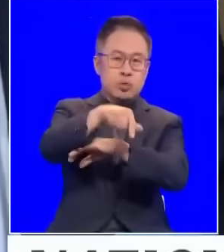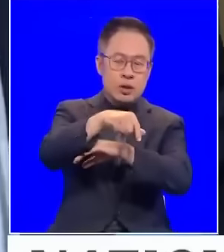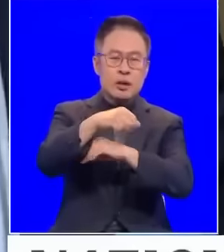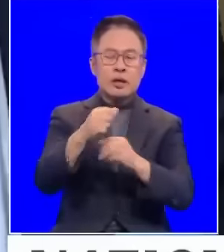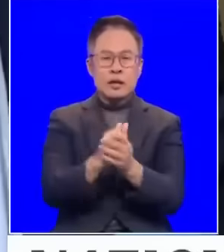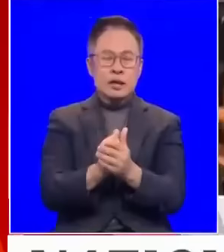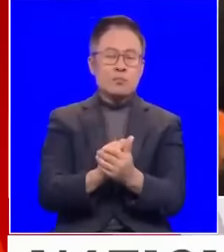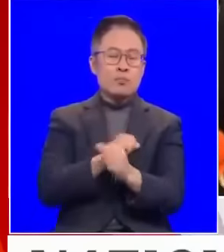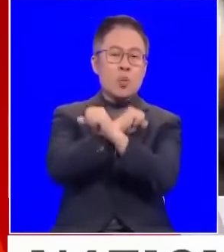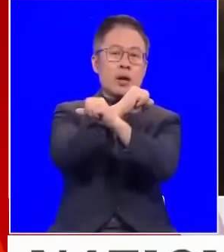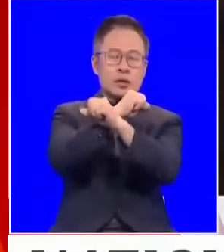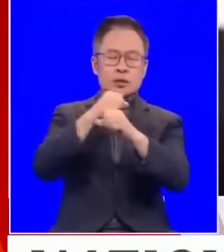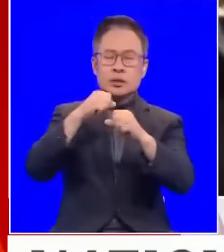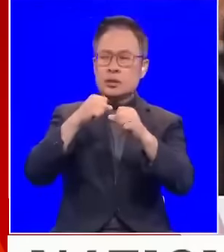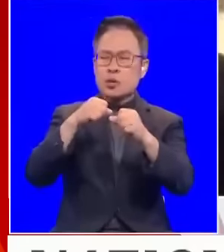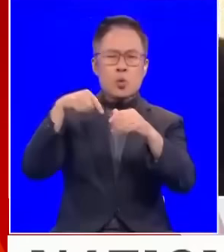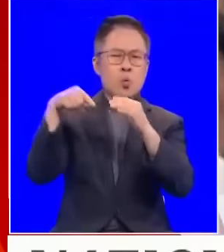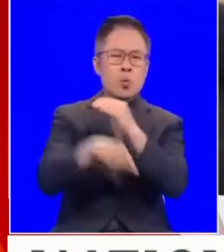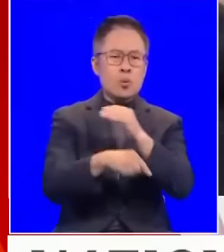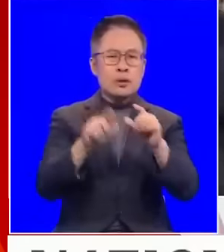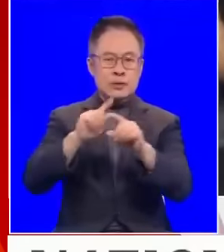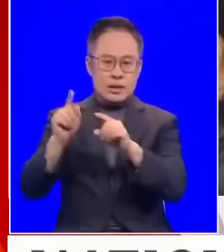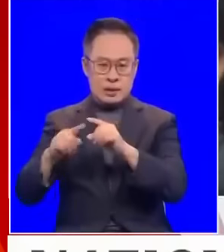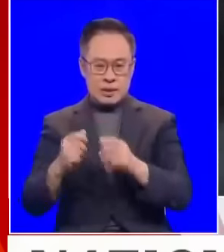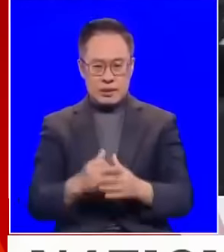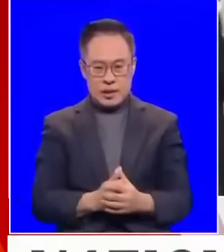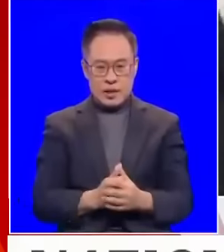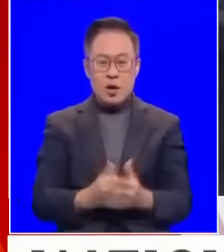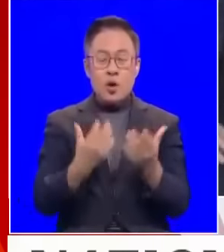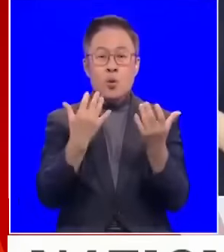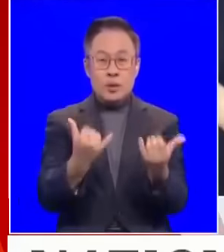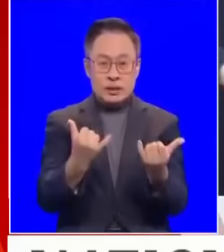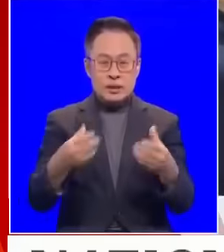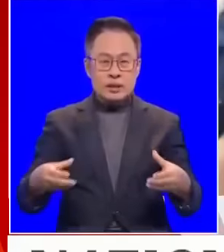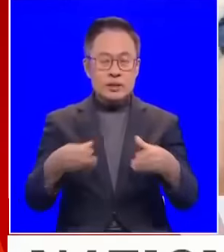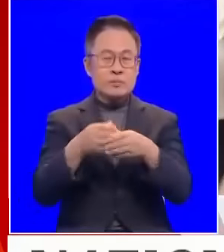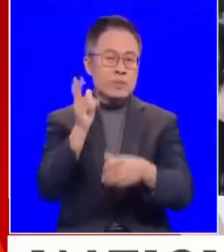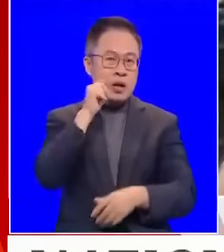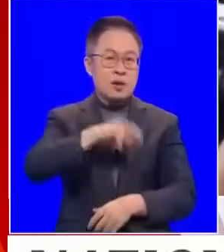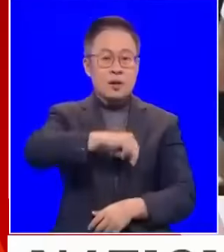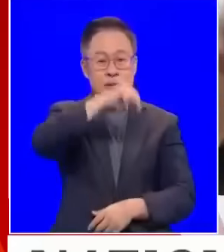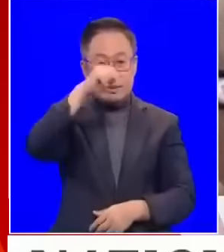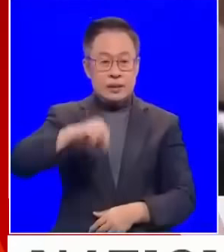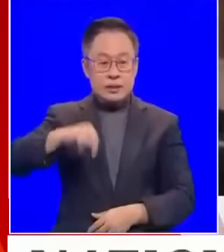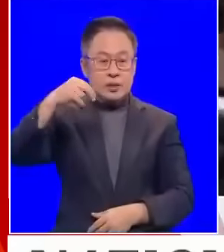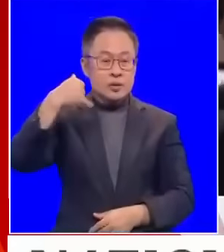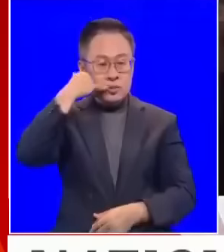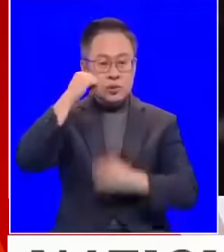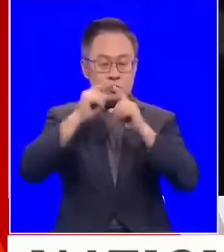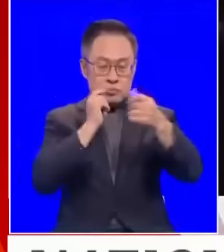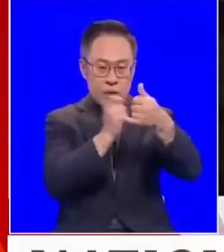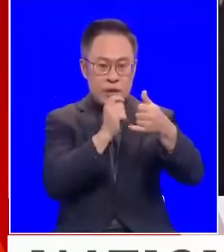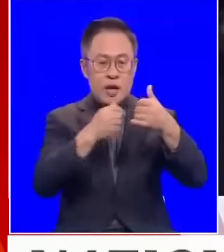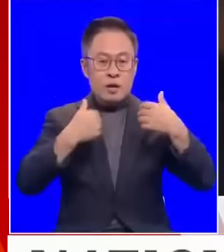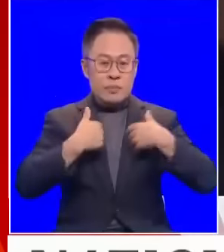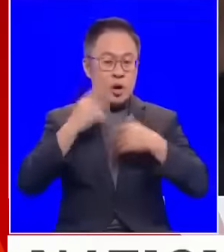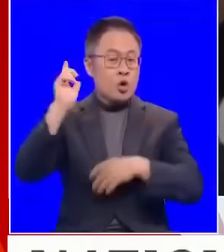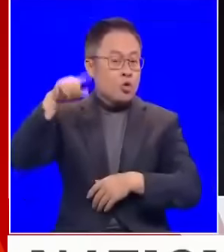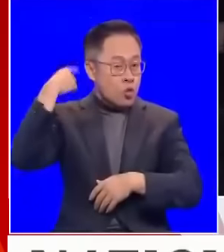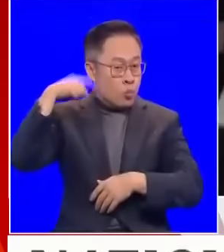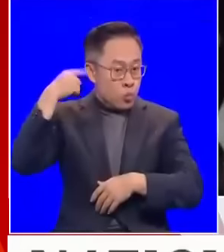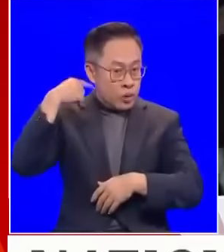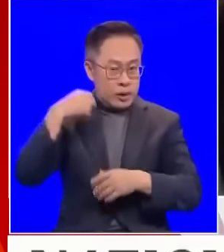ต่อต้านโกงนะคะล่าสุดนี่ทีมข่าวเนชั่นทีวีของเราโทรศัพท์ไปสอบถามเลยค่ะเจ้าตัวก็ชี้แจงข้อเท็จจริงนะ